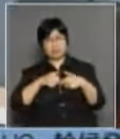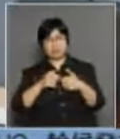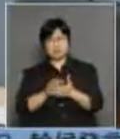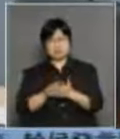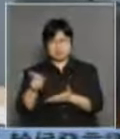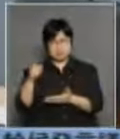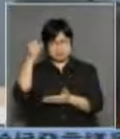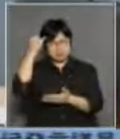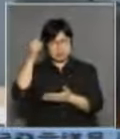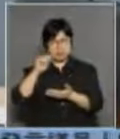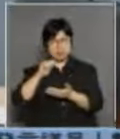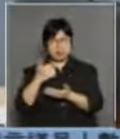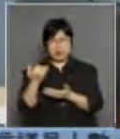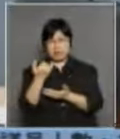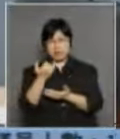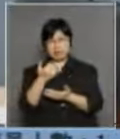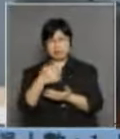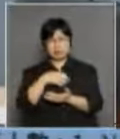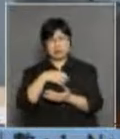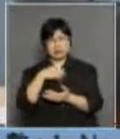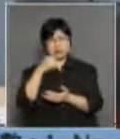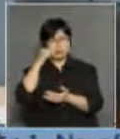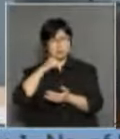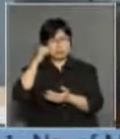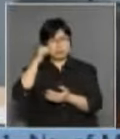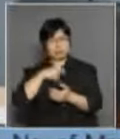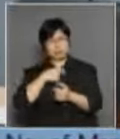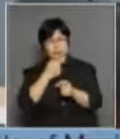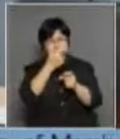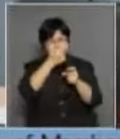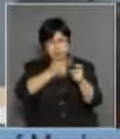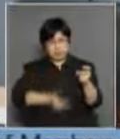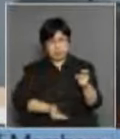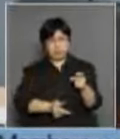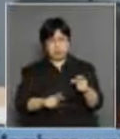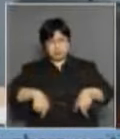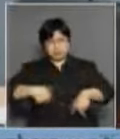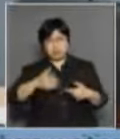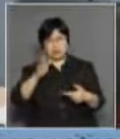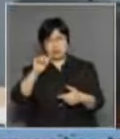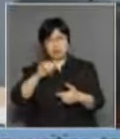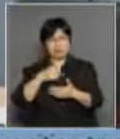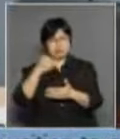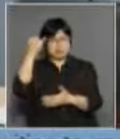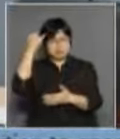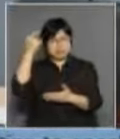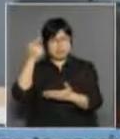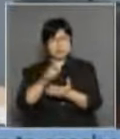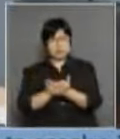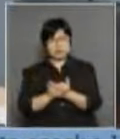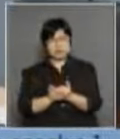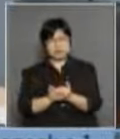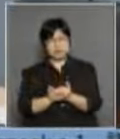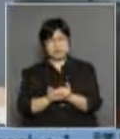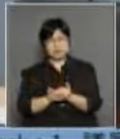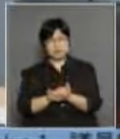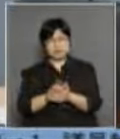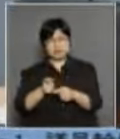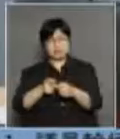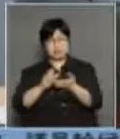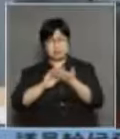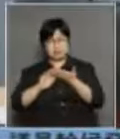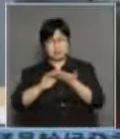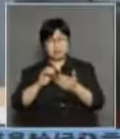他對不對，他覺得長者是很有錢可以大花筒，我都不知道他怎麼說，但他明明確確就是指